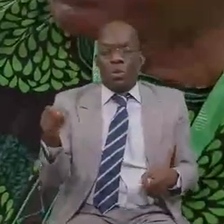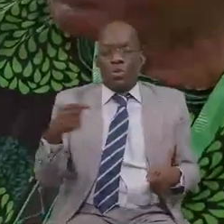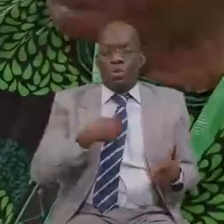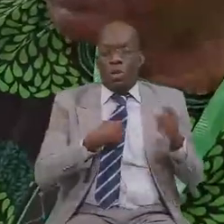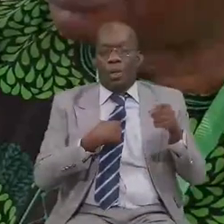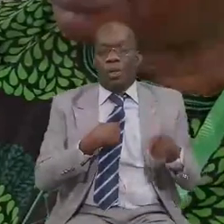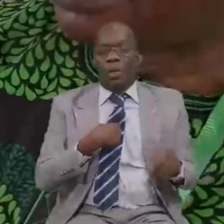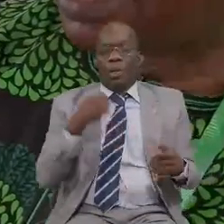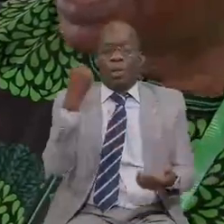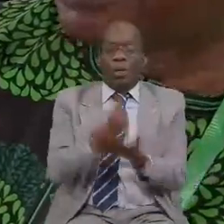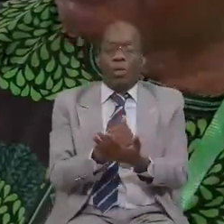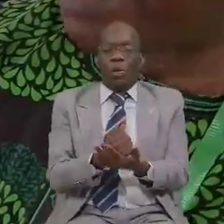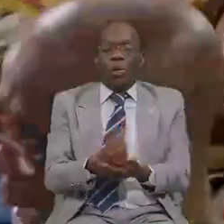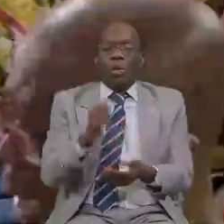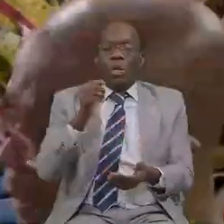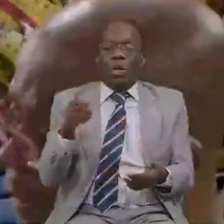Ils ne vont pas te nuire.